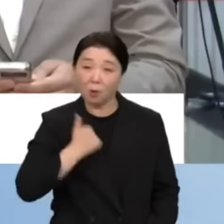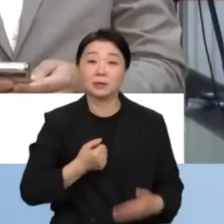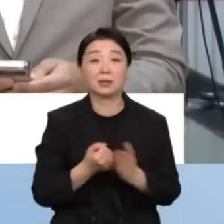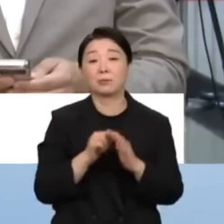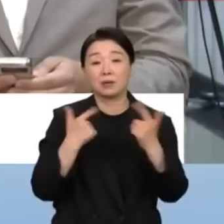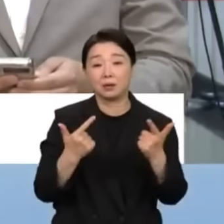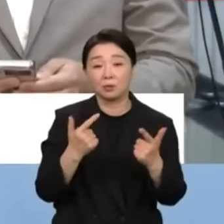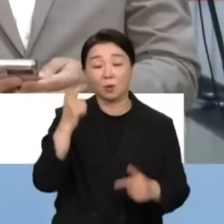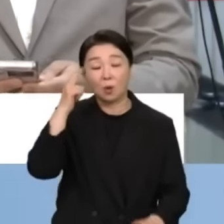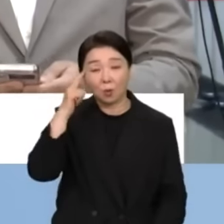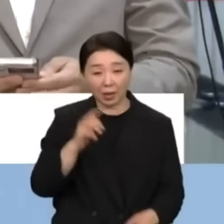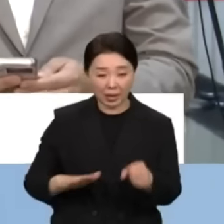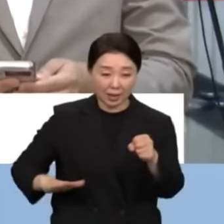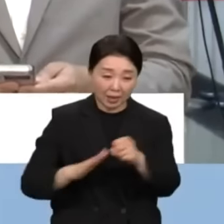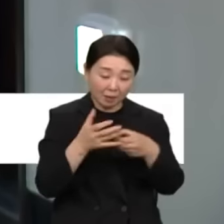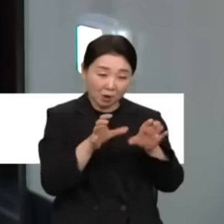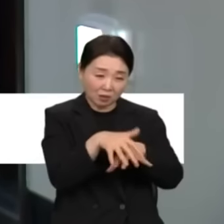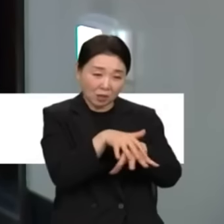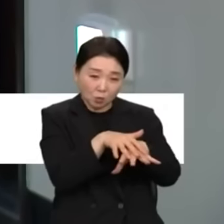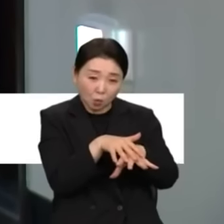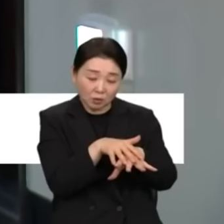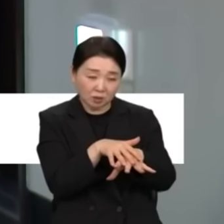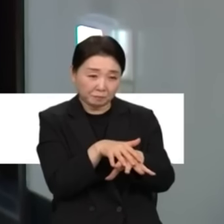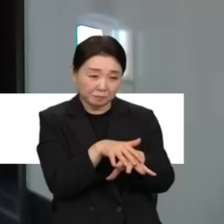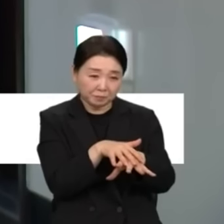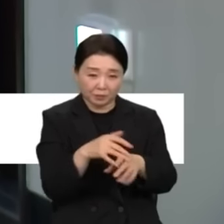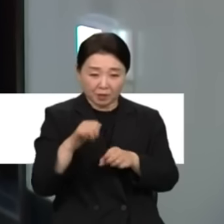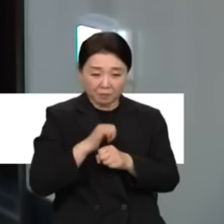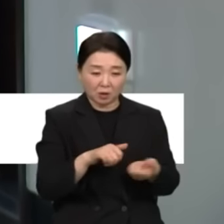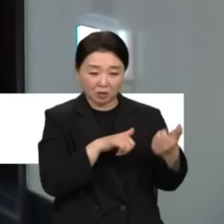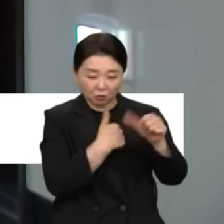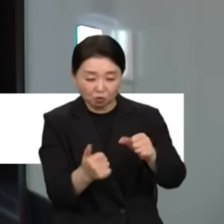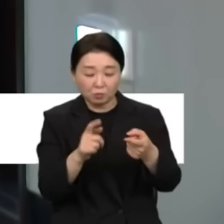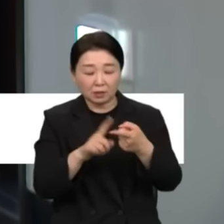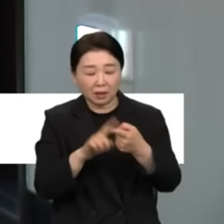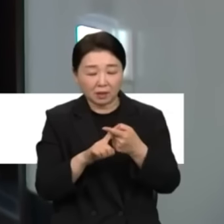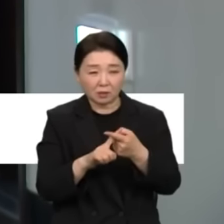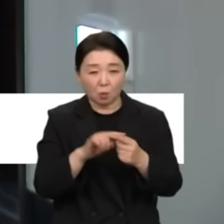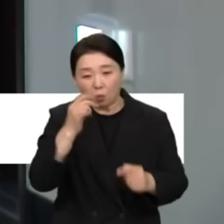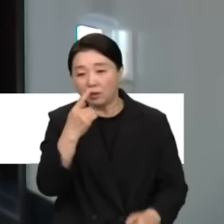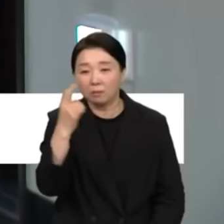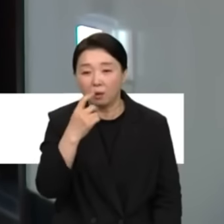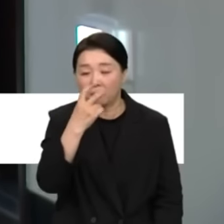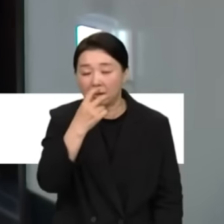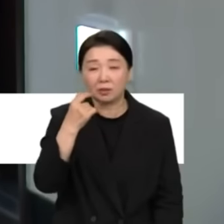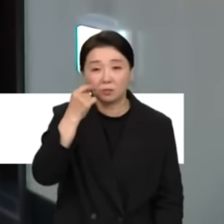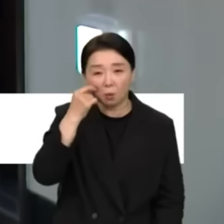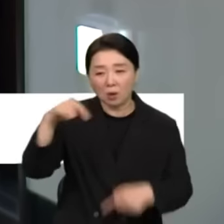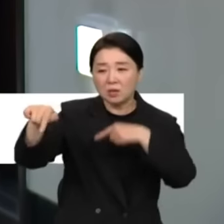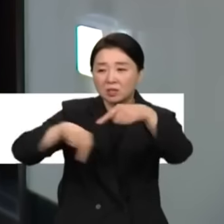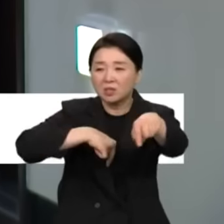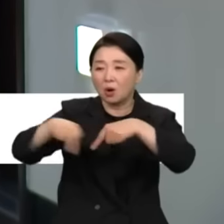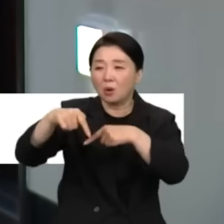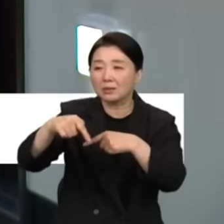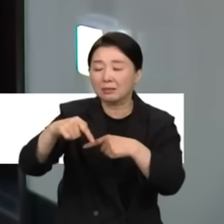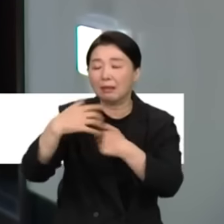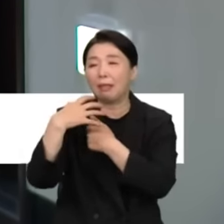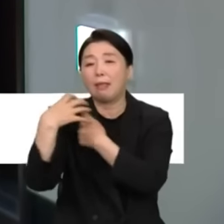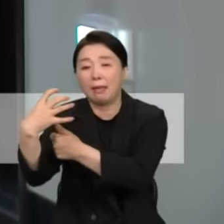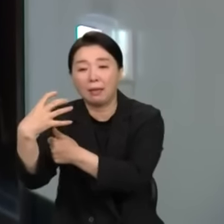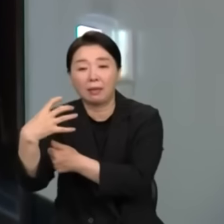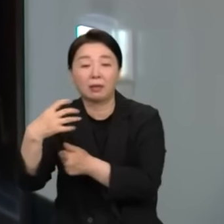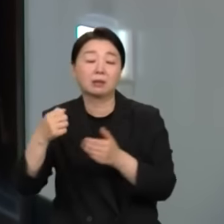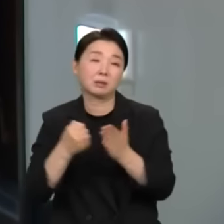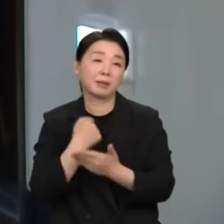아니고 해병대 조직이 병사의 죽음에 대해서 원인도 밝히지 못하고 외부적 요인과 정치적 쟁점에 휘말려 안타깝다는